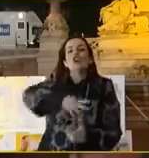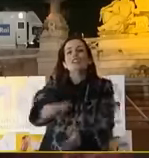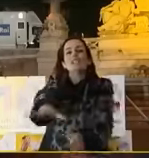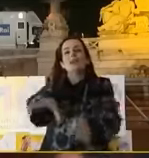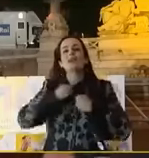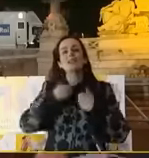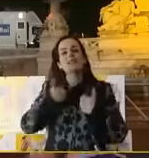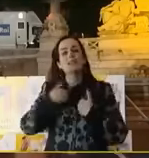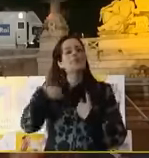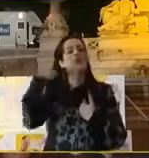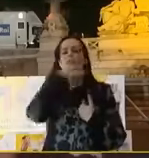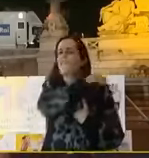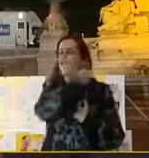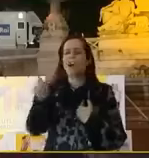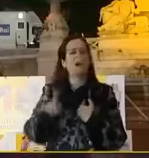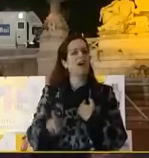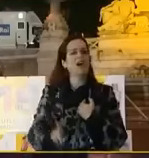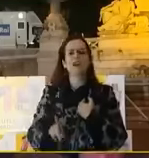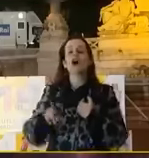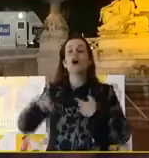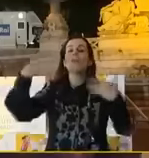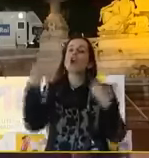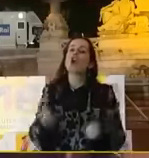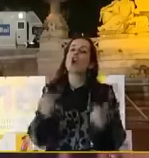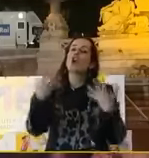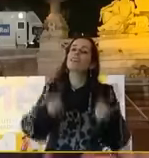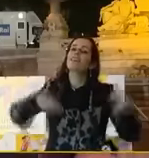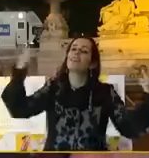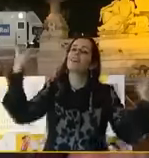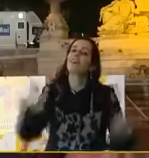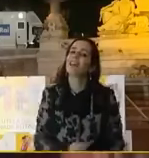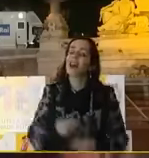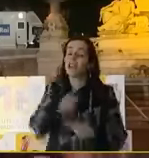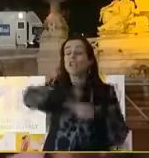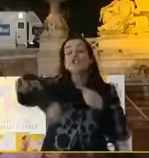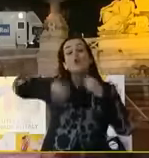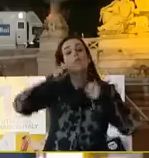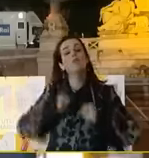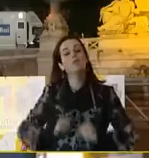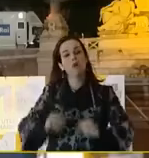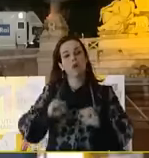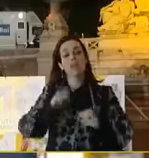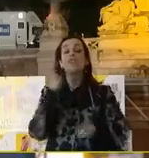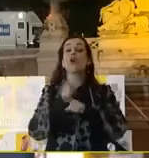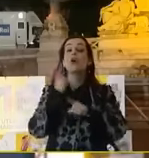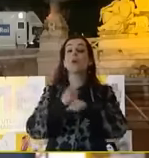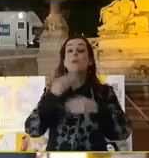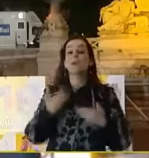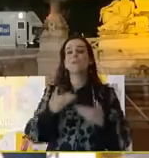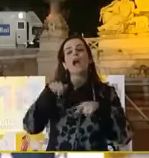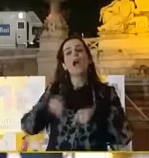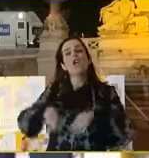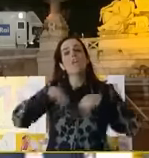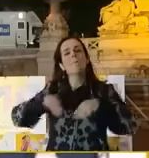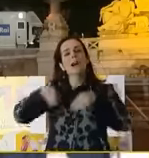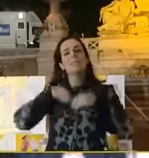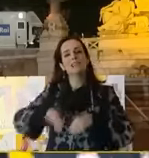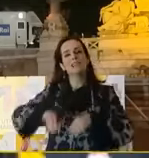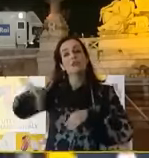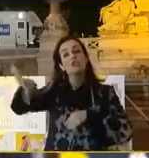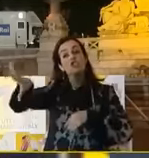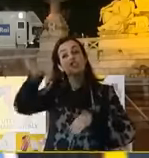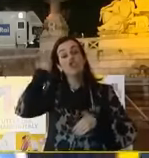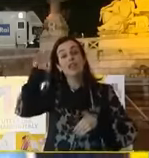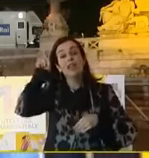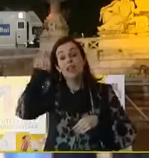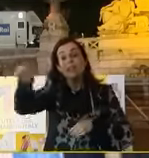ma concrete, reali, e si può. E si deve fare. E allora partecipa, scegli e